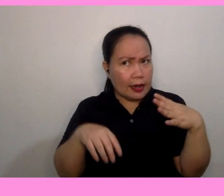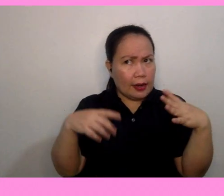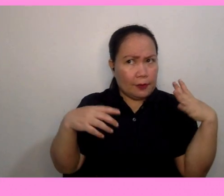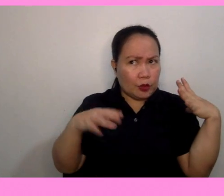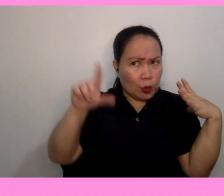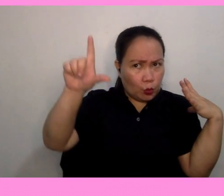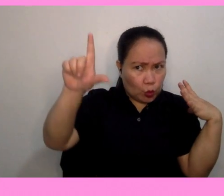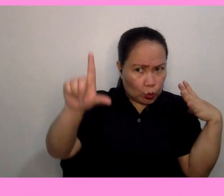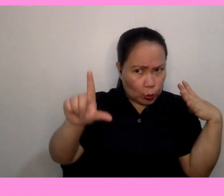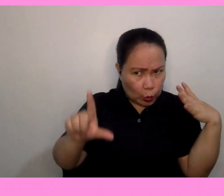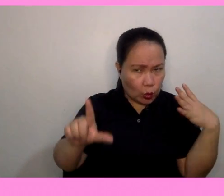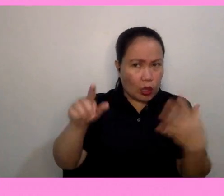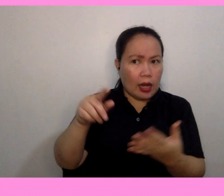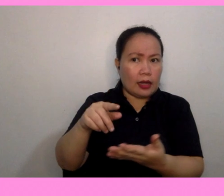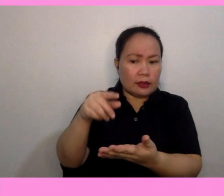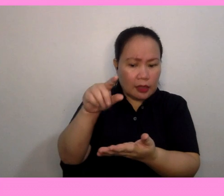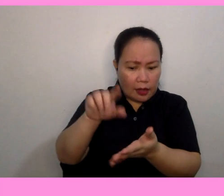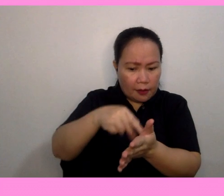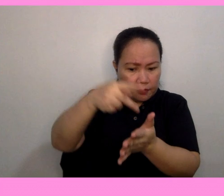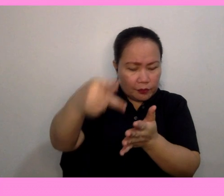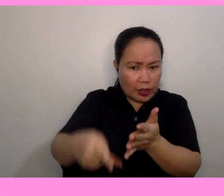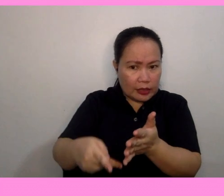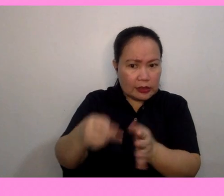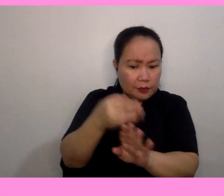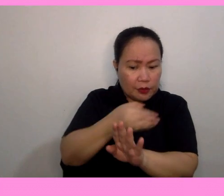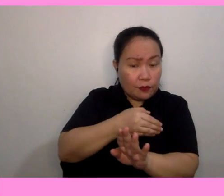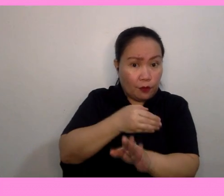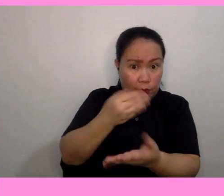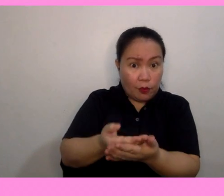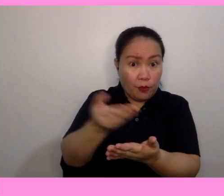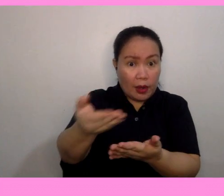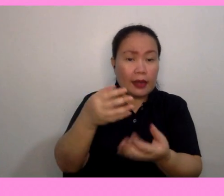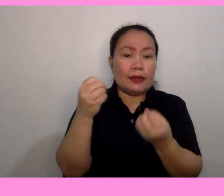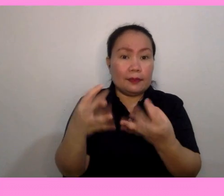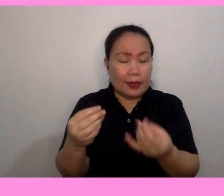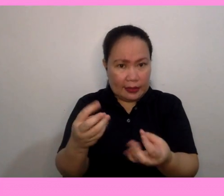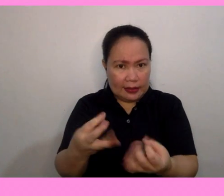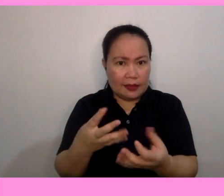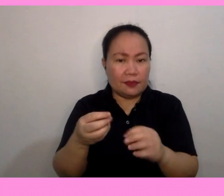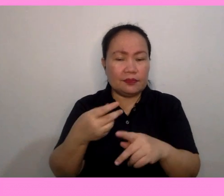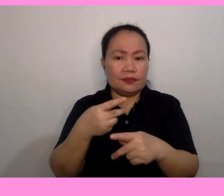na lamang sila na bumaba ang presyo bago bumili ulit ng marami.